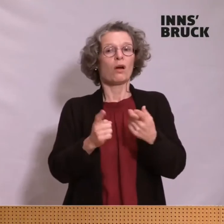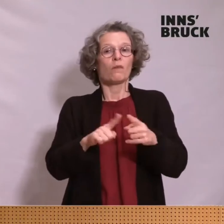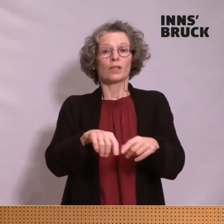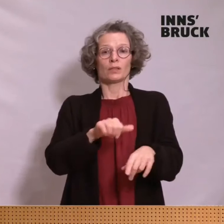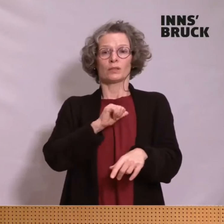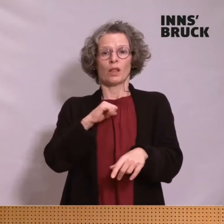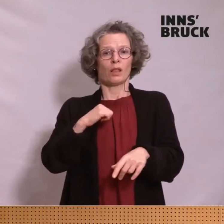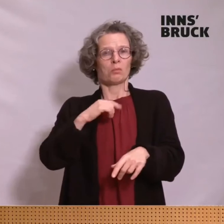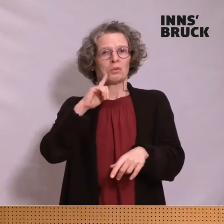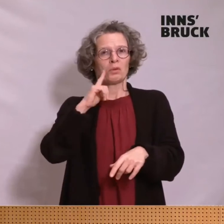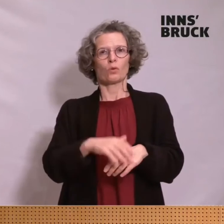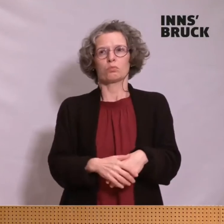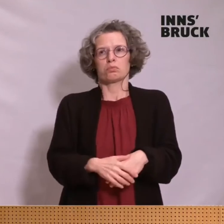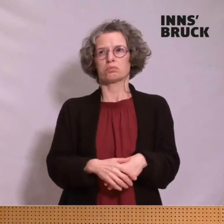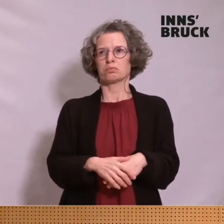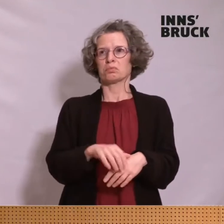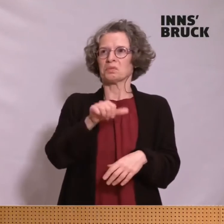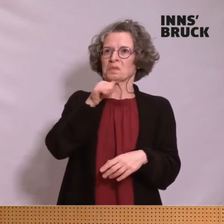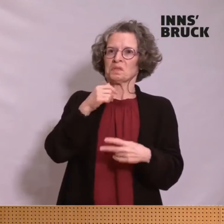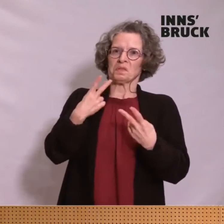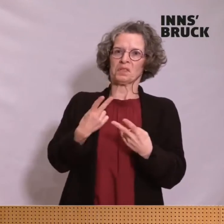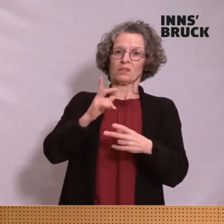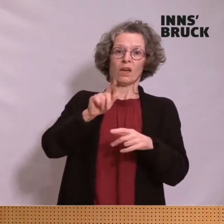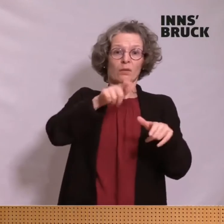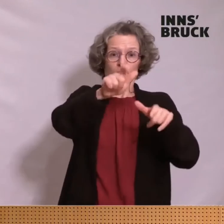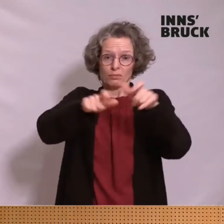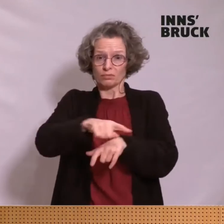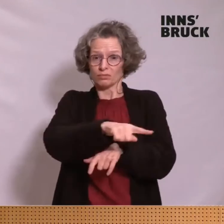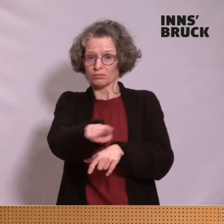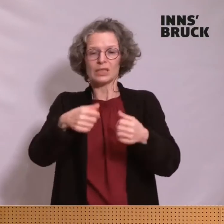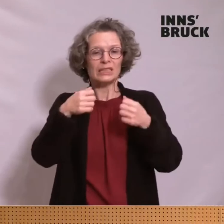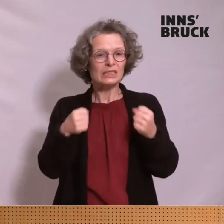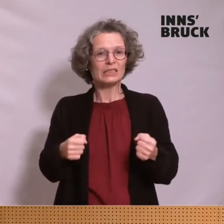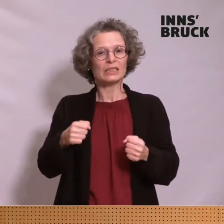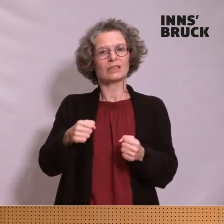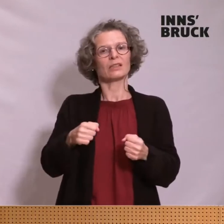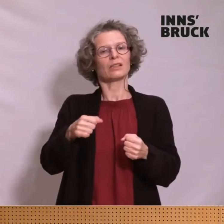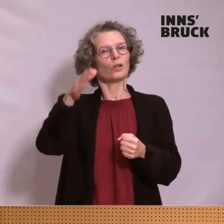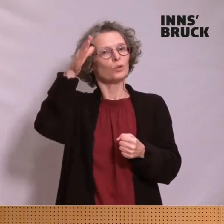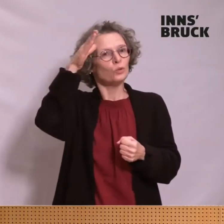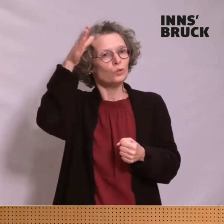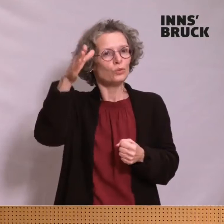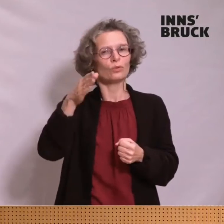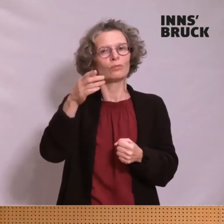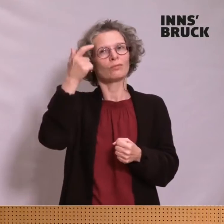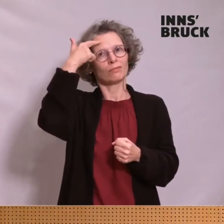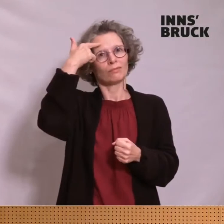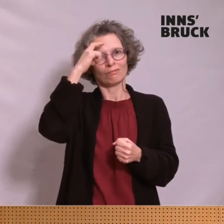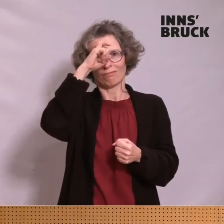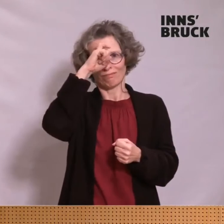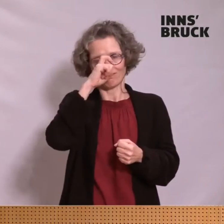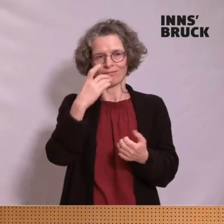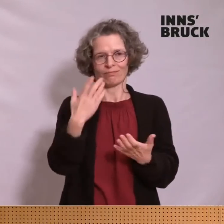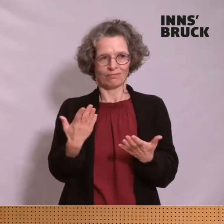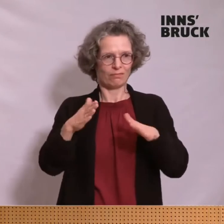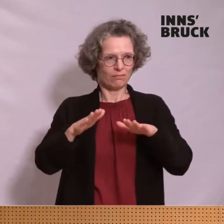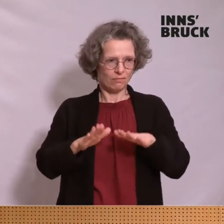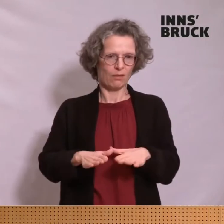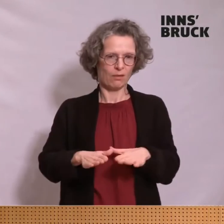für die Menschen, aber ganz sicher im Gedächtnis der Zukunft hinterlässt alles seine Spuren.